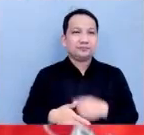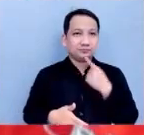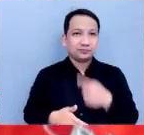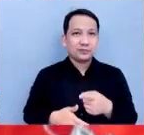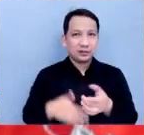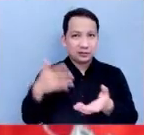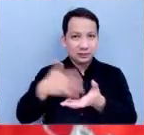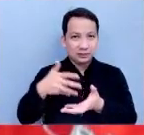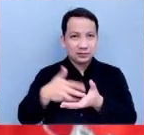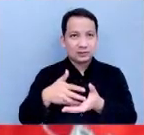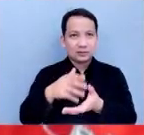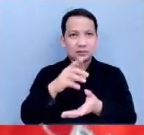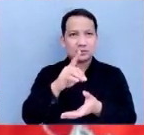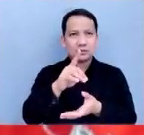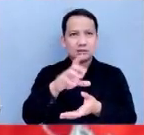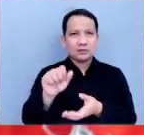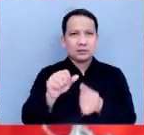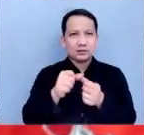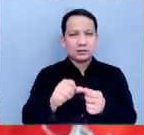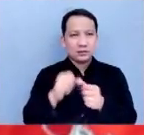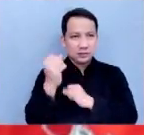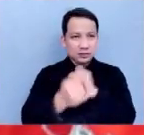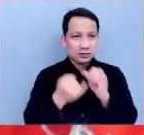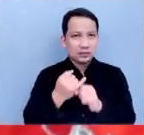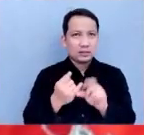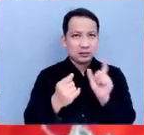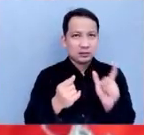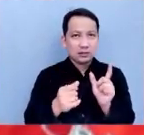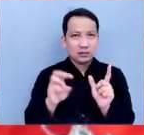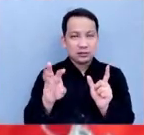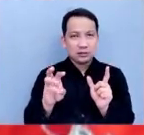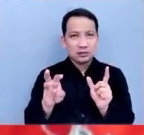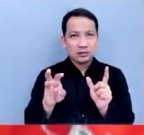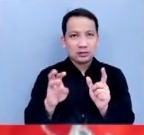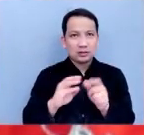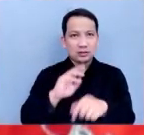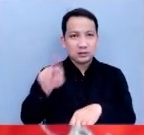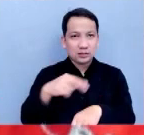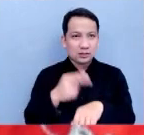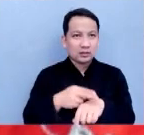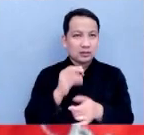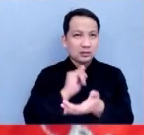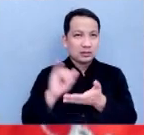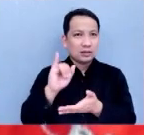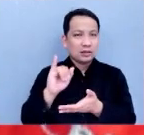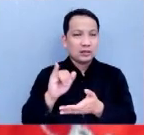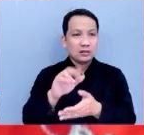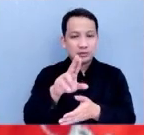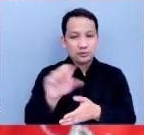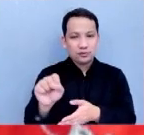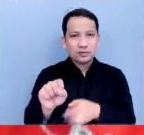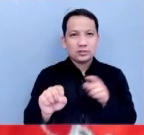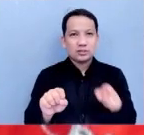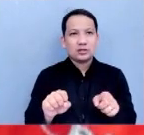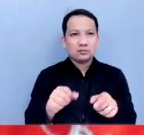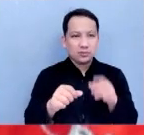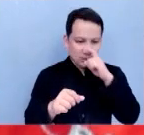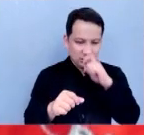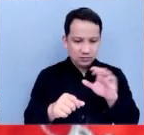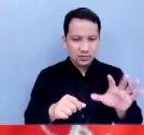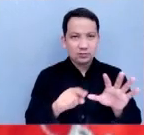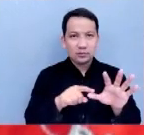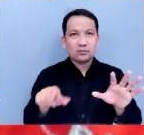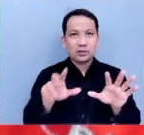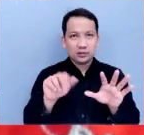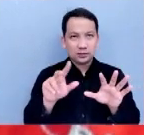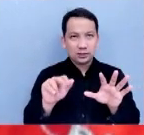pag-aaral ng Deutsche Ars de Blood International noong 2016 sa pinoblish ng National Institutes of Health sa Estados Unidos, edad